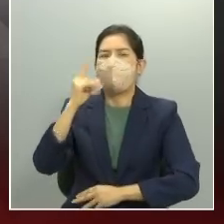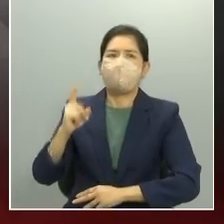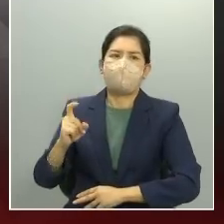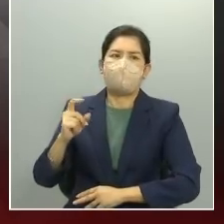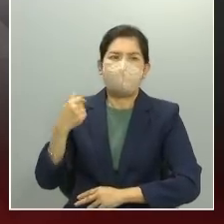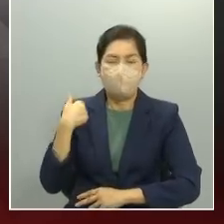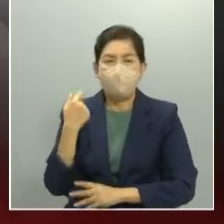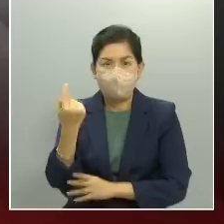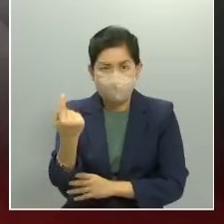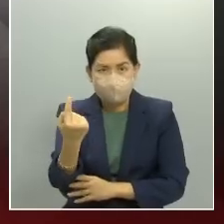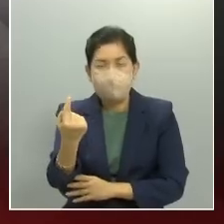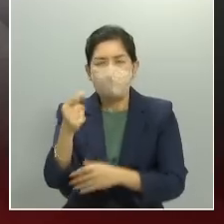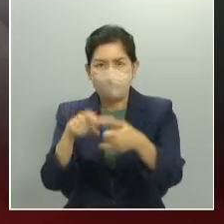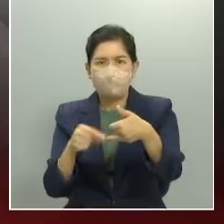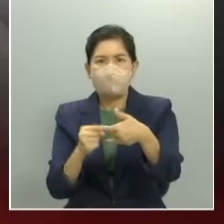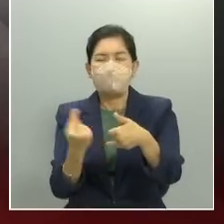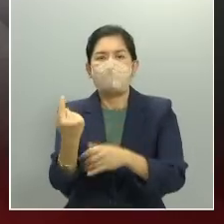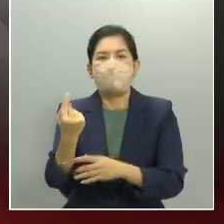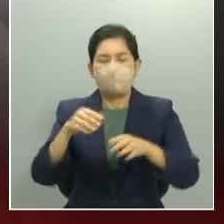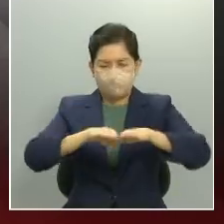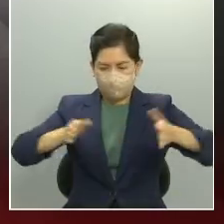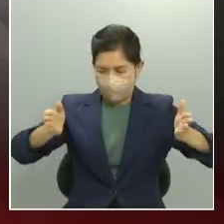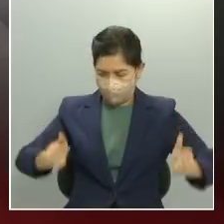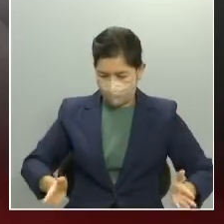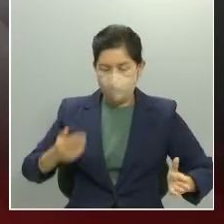มือคีย์บอร์ดหรือไม่ประการใดแล้วหลบหนี